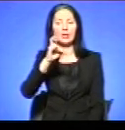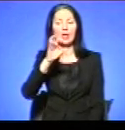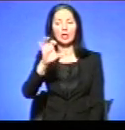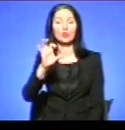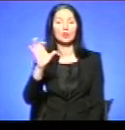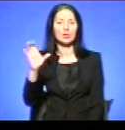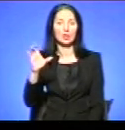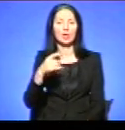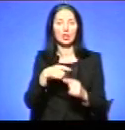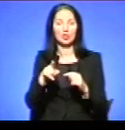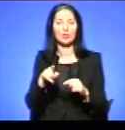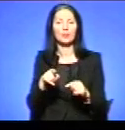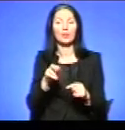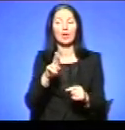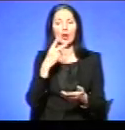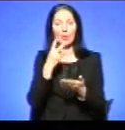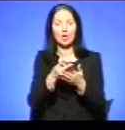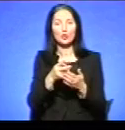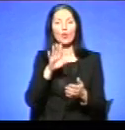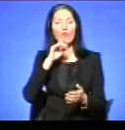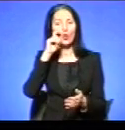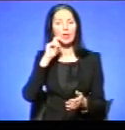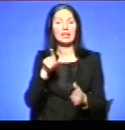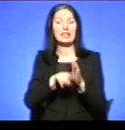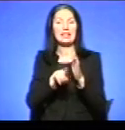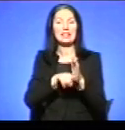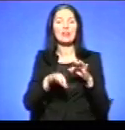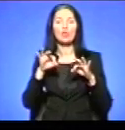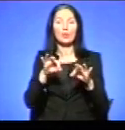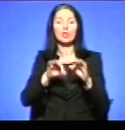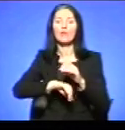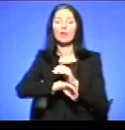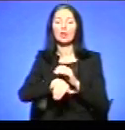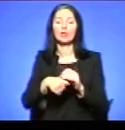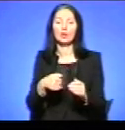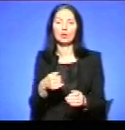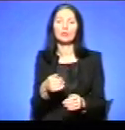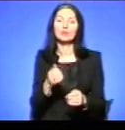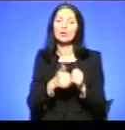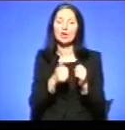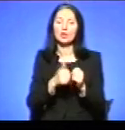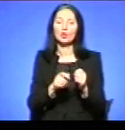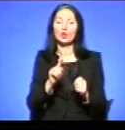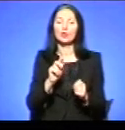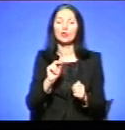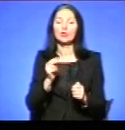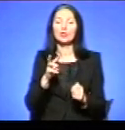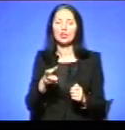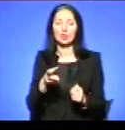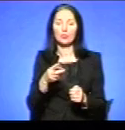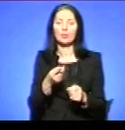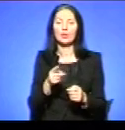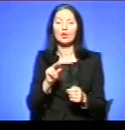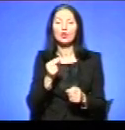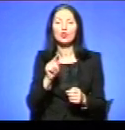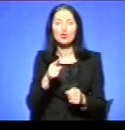подібне. Як ми бачимо, саме в Україні дешевші автомобілі викрадають охотніше. Чим це передбачено? Чому саме